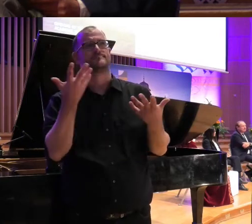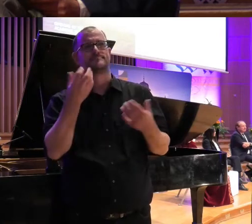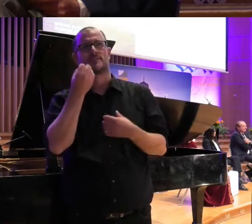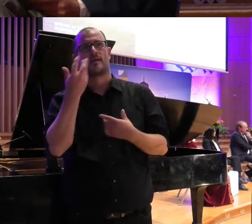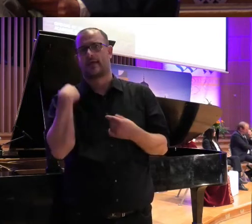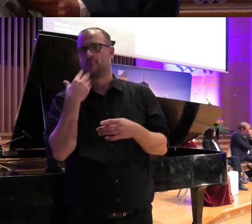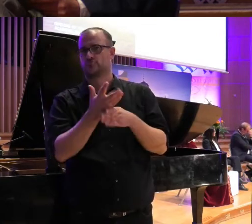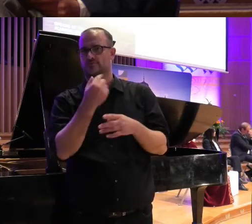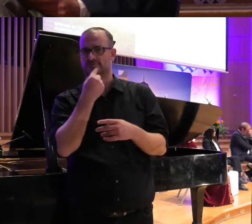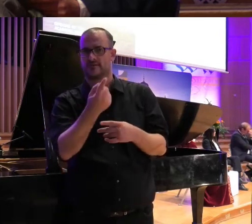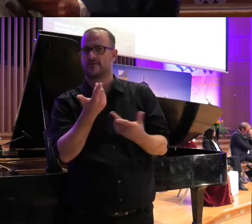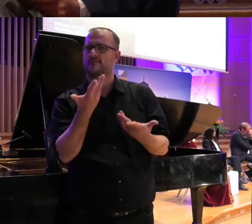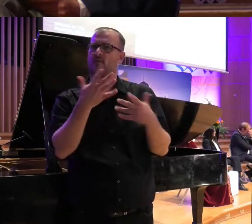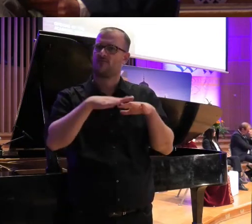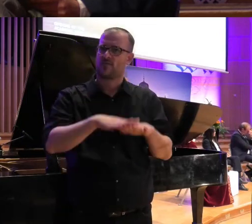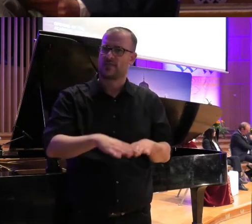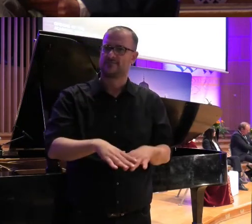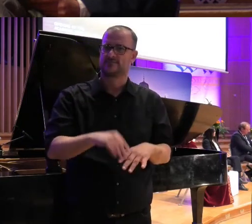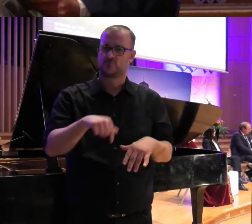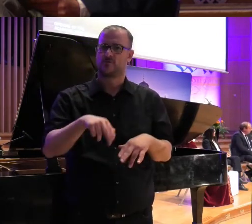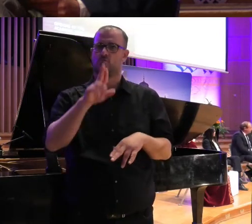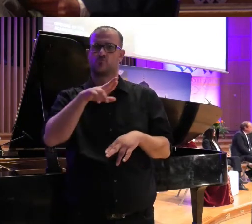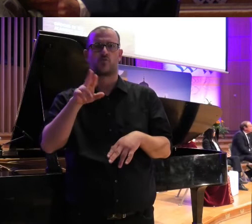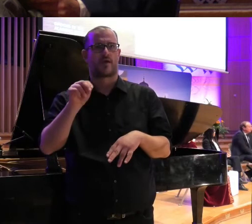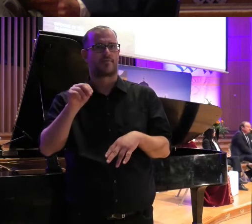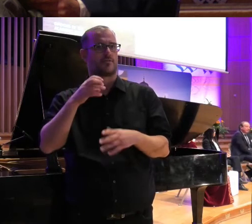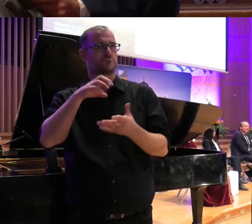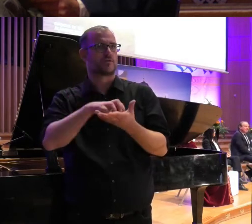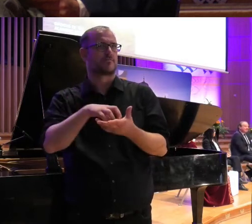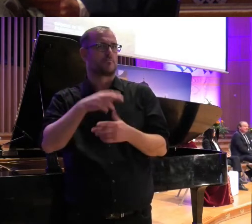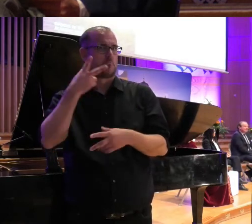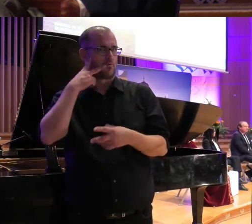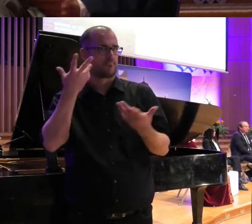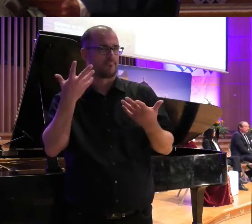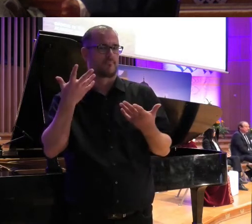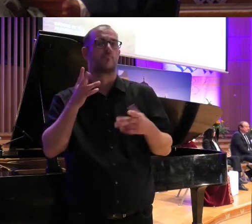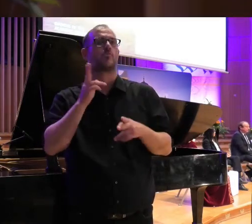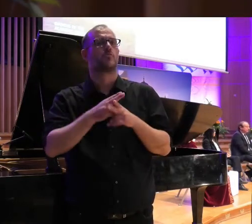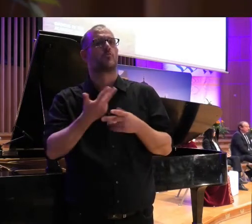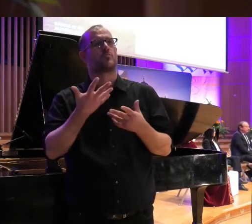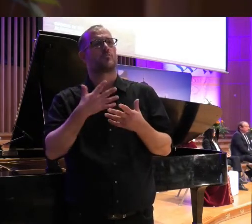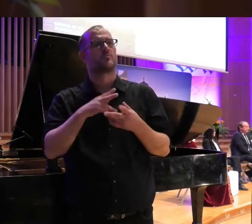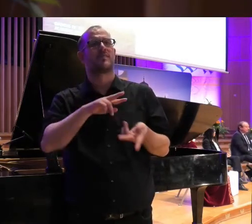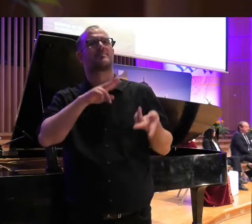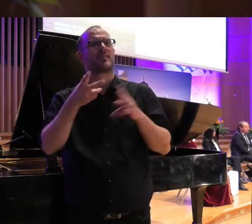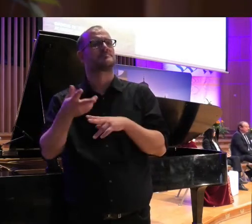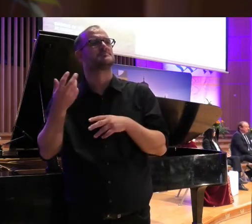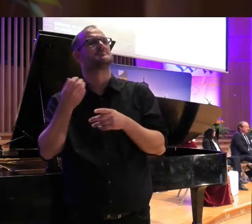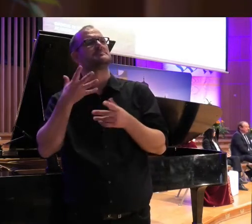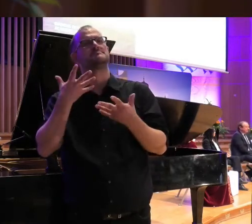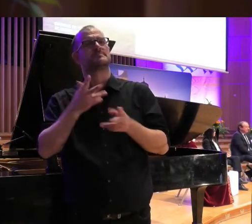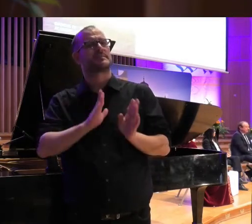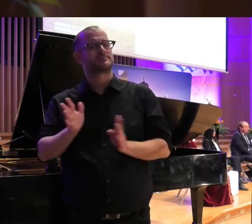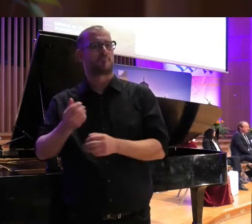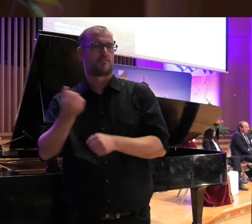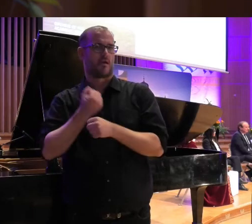schon angesprochen worden, die Vernetzung hier in der UN-Stadt Bonn, aber eben auch dieses transdisziplinäre Arbeiten.